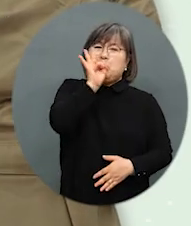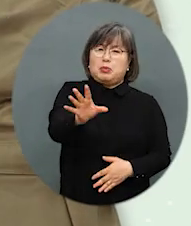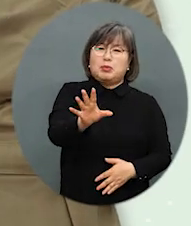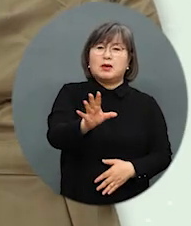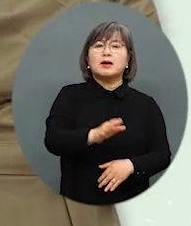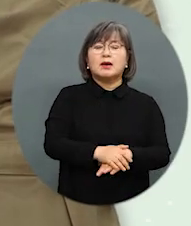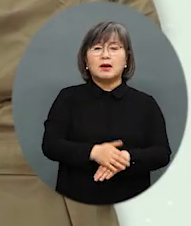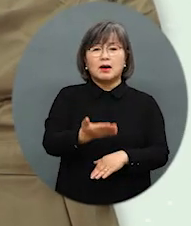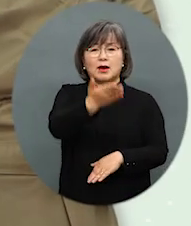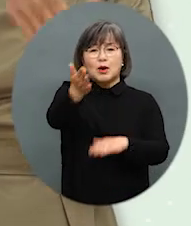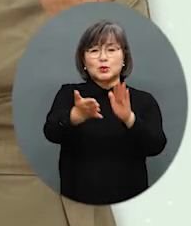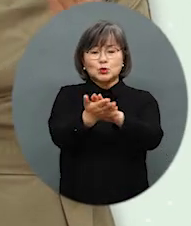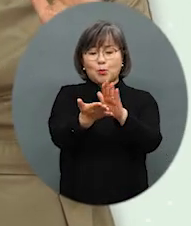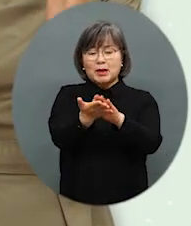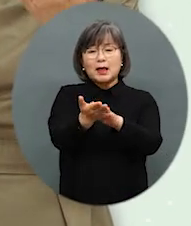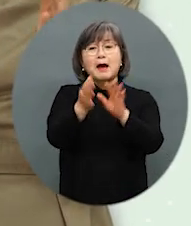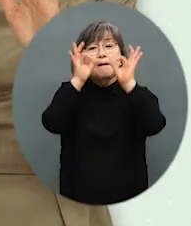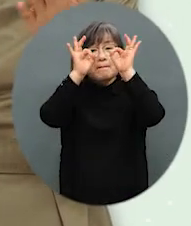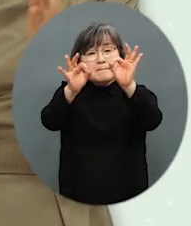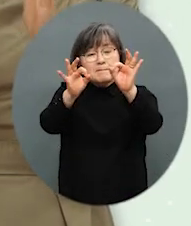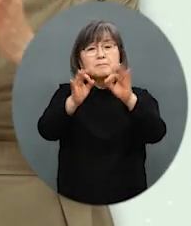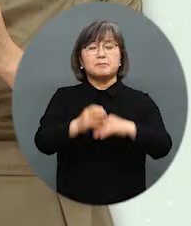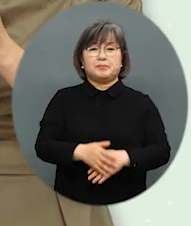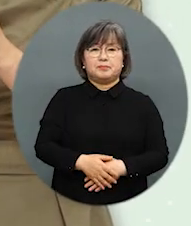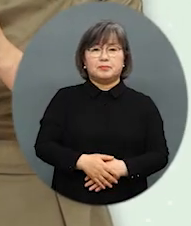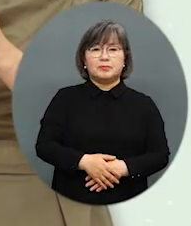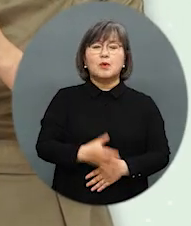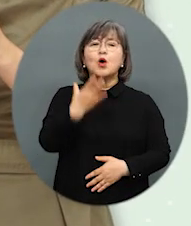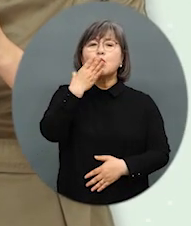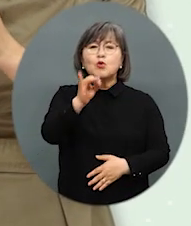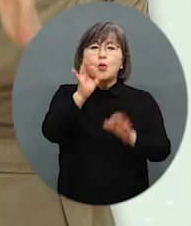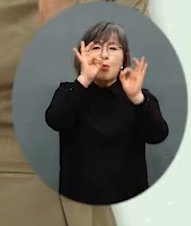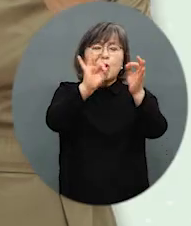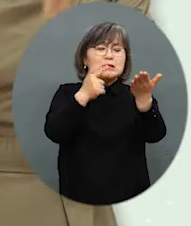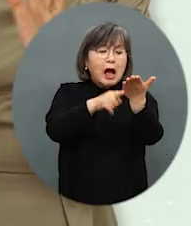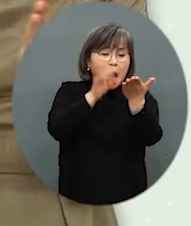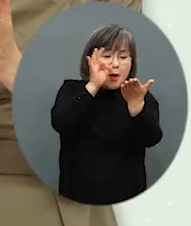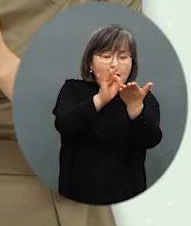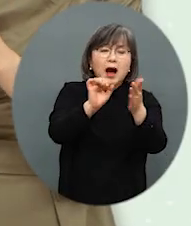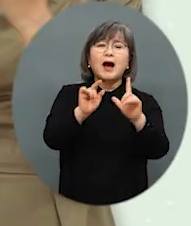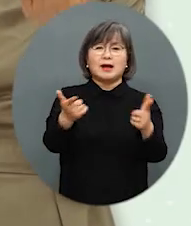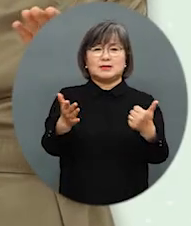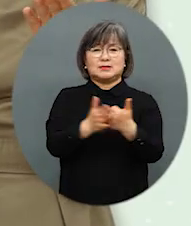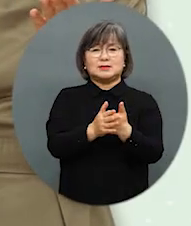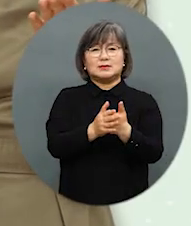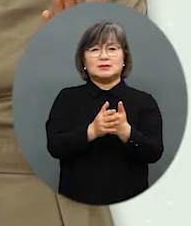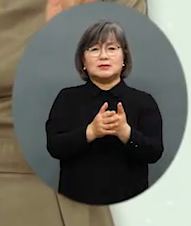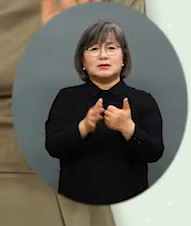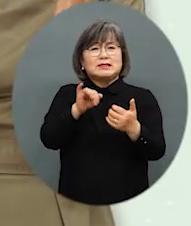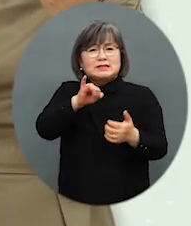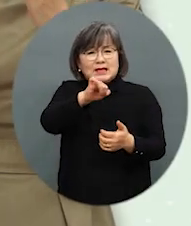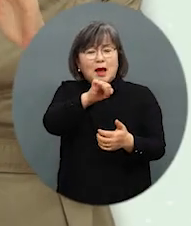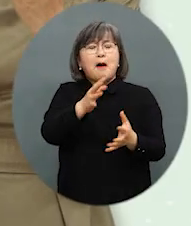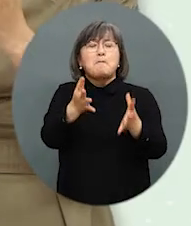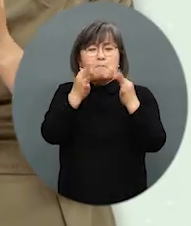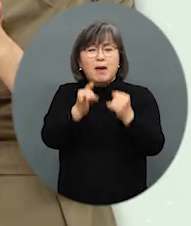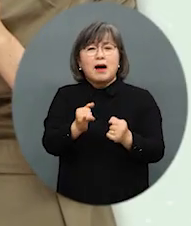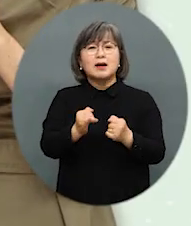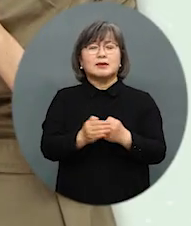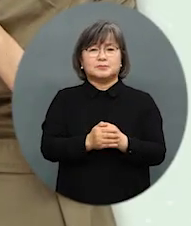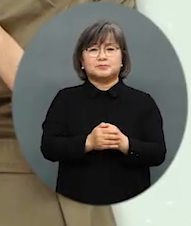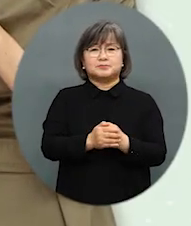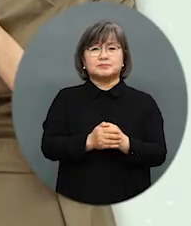않은 부분입니다. 여러분의 손바닥 한번 보세요. 물론 보이지 않죠. 보이지 않는